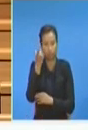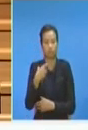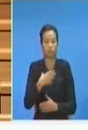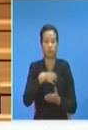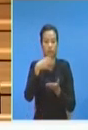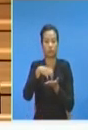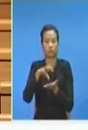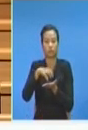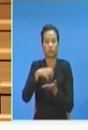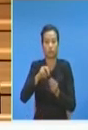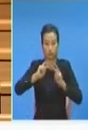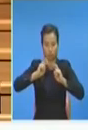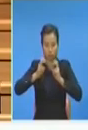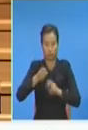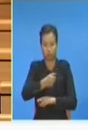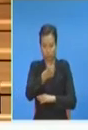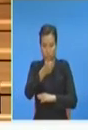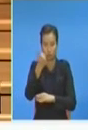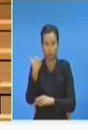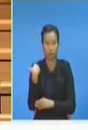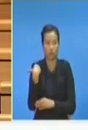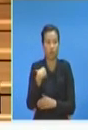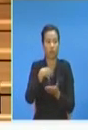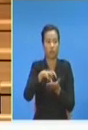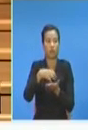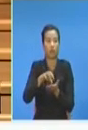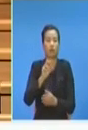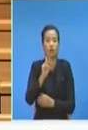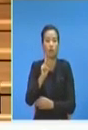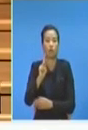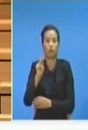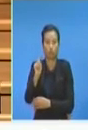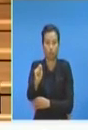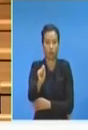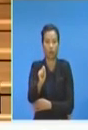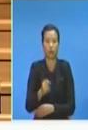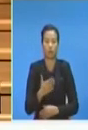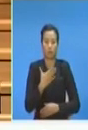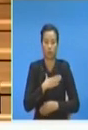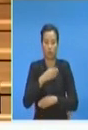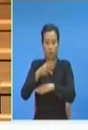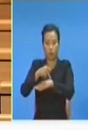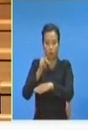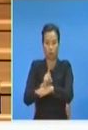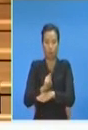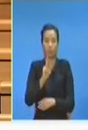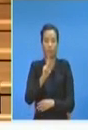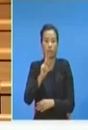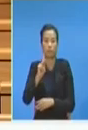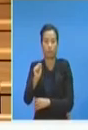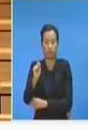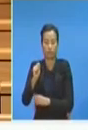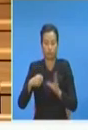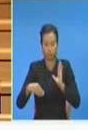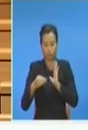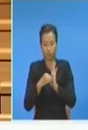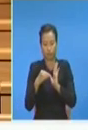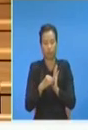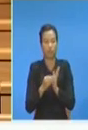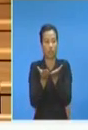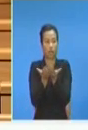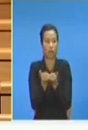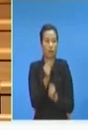ในเรื่องอื่นวันนี้ที่ผมมาพูดเรื่องกกต.เป็นหลักเพราะผมมีสถานะเป็นประธานกกต.กทม.กำลังจะรับบทหนัก